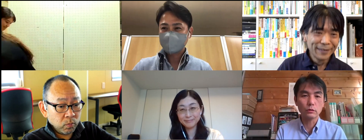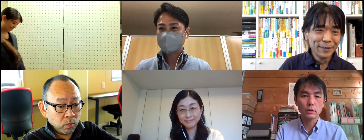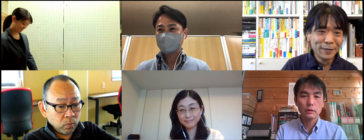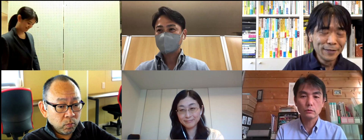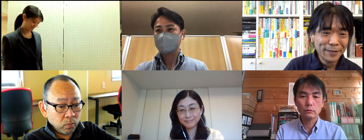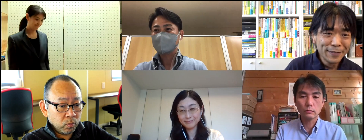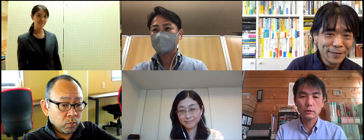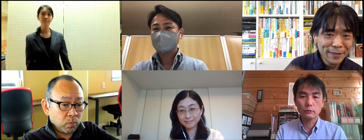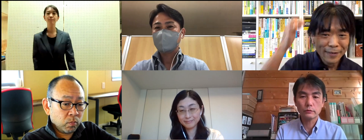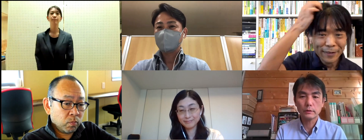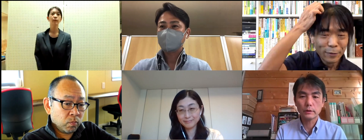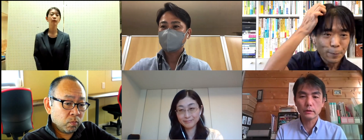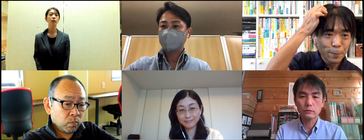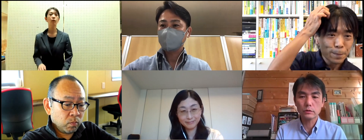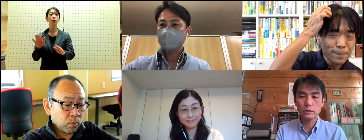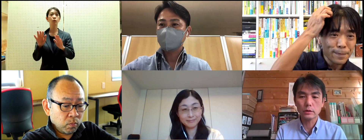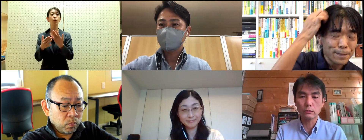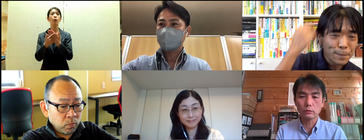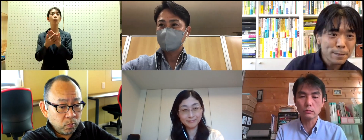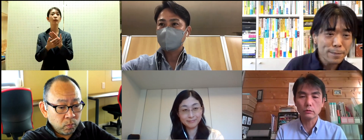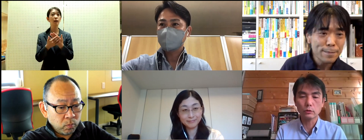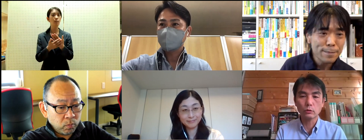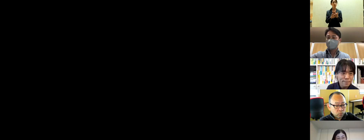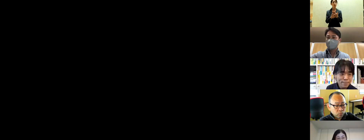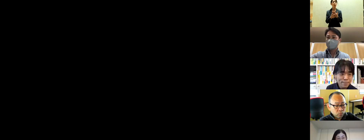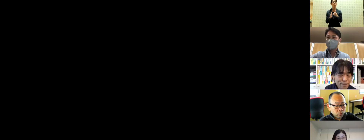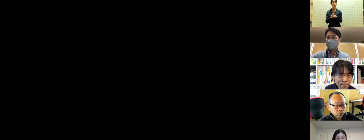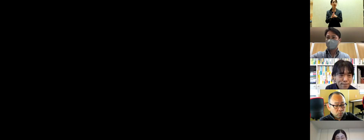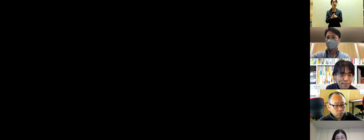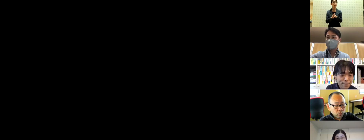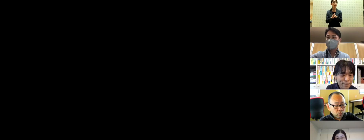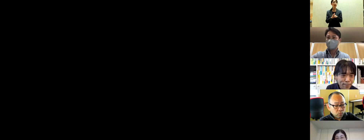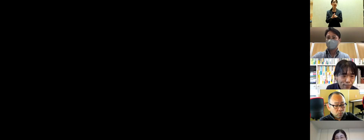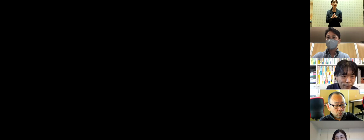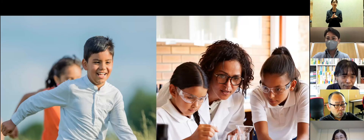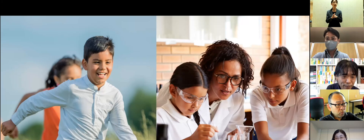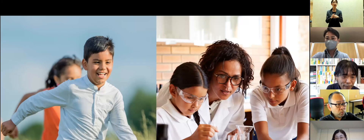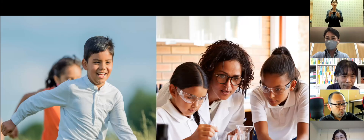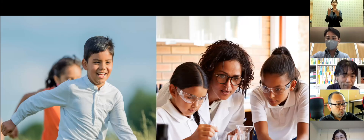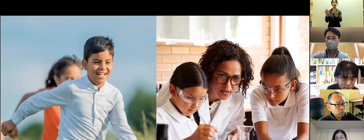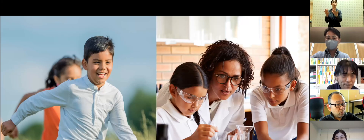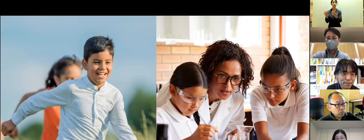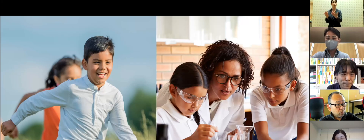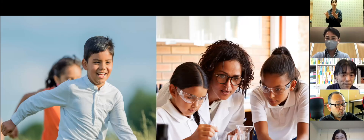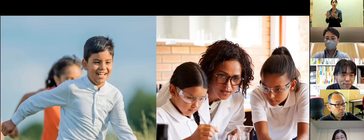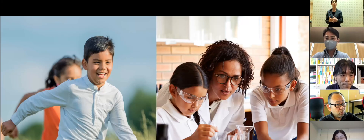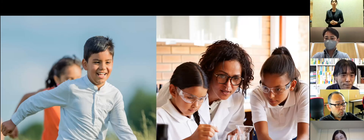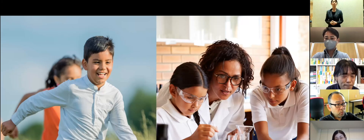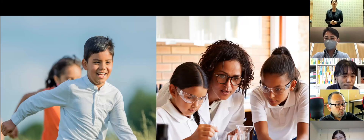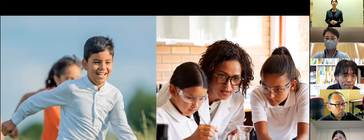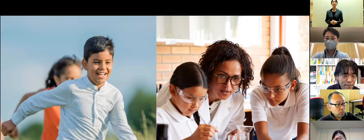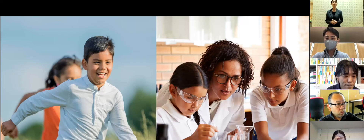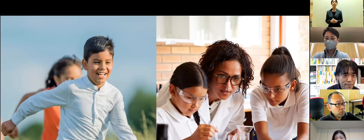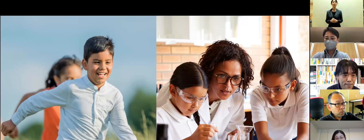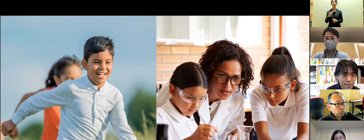ちょっとその点も含めて少し両校の実践をですね見させていただいたところでコメントしたいんですけど、